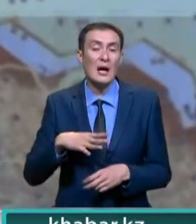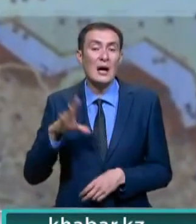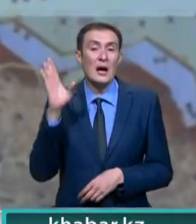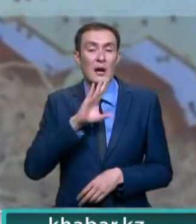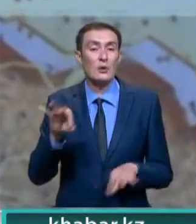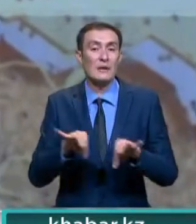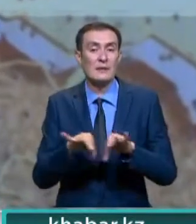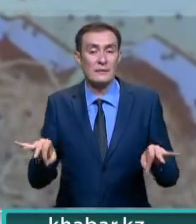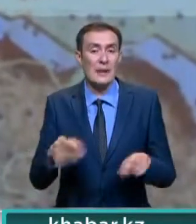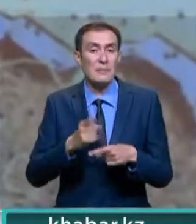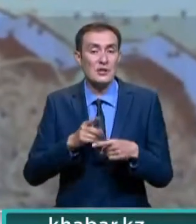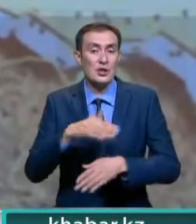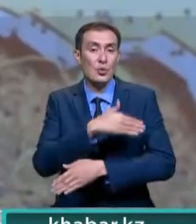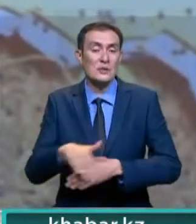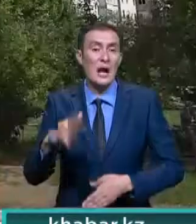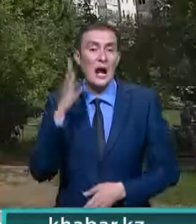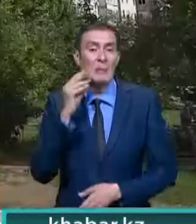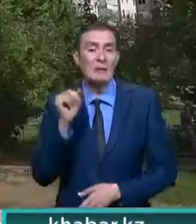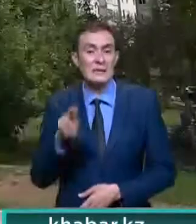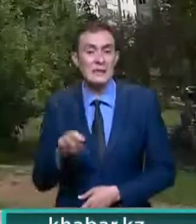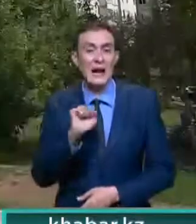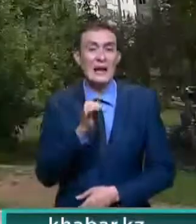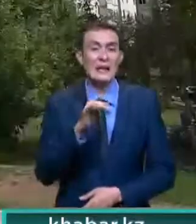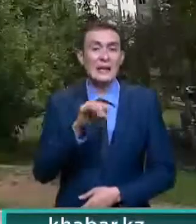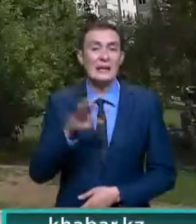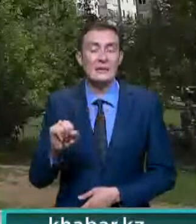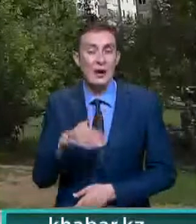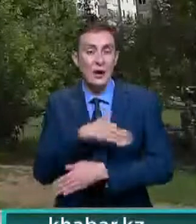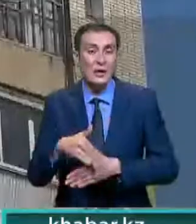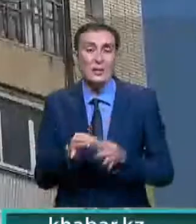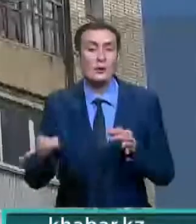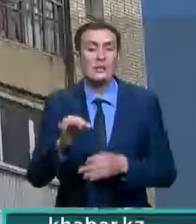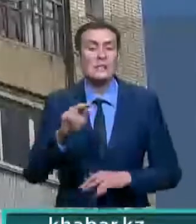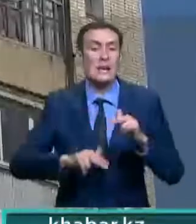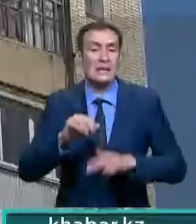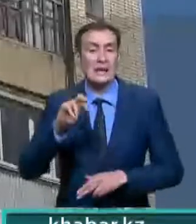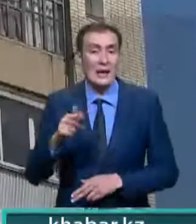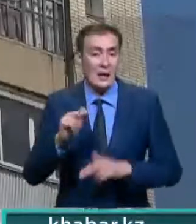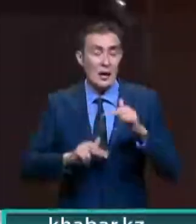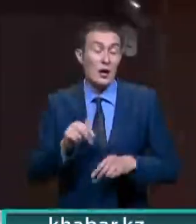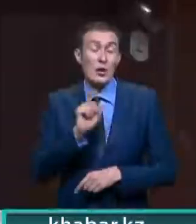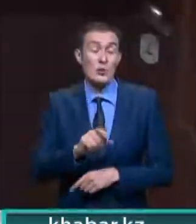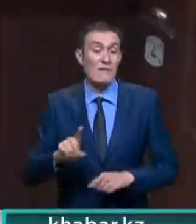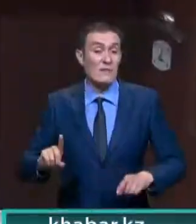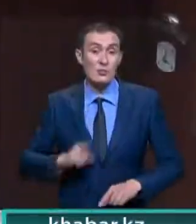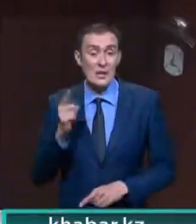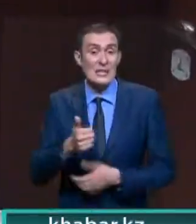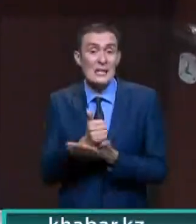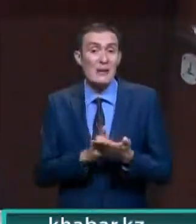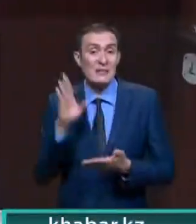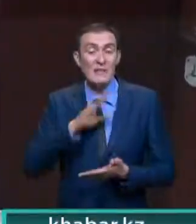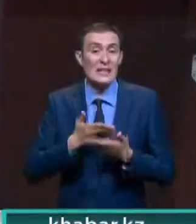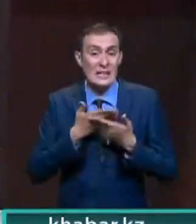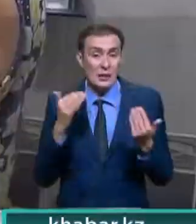холодного водоснабжения на пересечении улиц Алматинская и Айталиева, а также в микрорайоне Строитель. Люди возмущены, запасов никто не